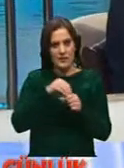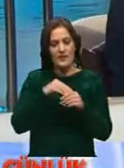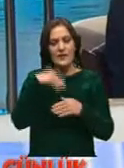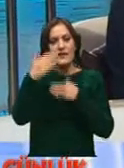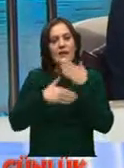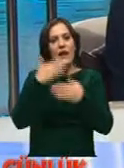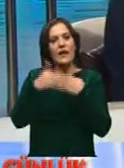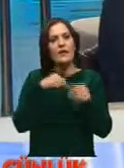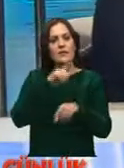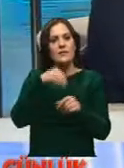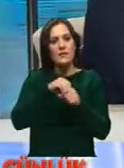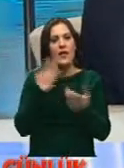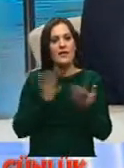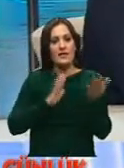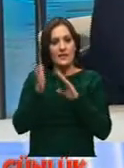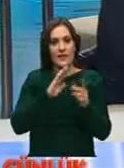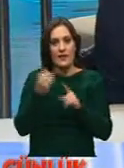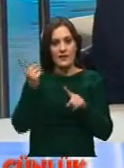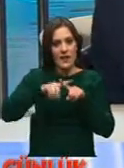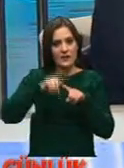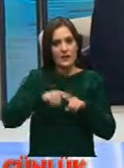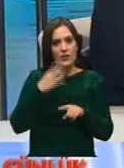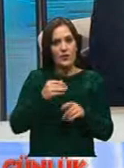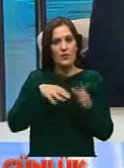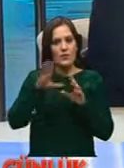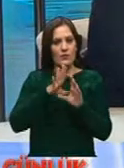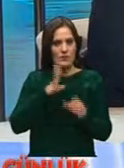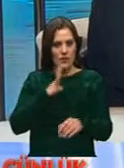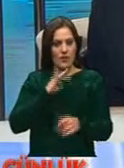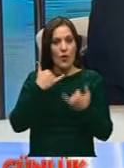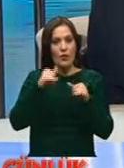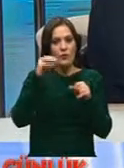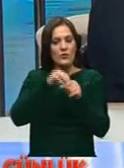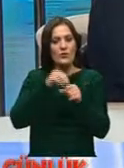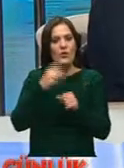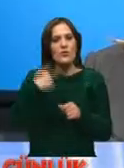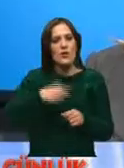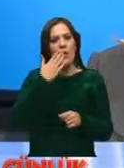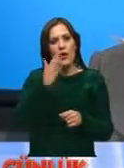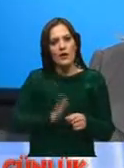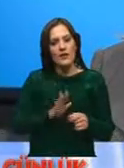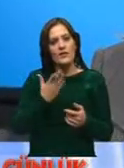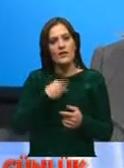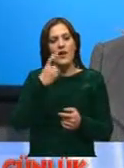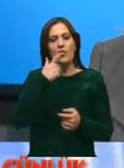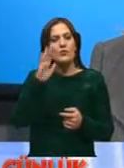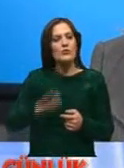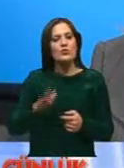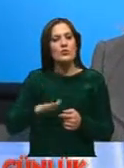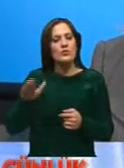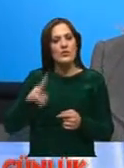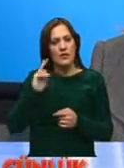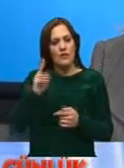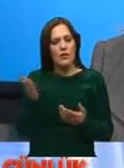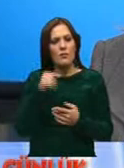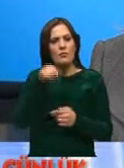ileri safhada özellikle davranışları etkileyen boyutları var oyun sektöründe özellikle öğrenciler ya da küçükler tarafından. Ama